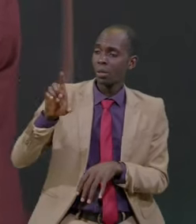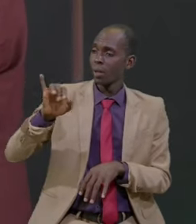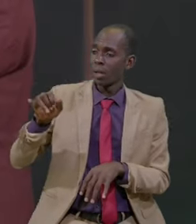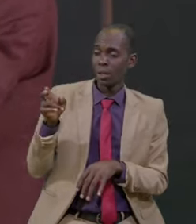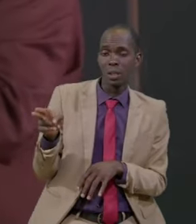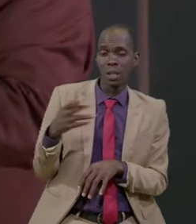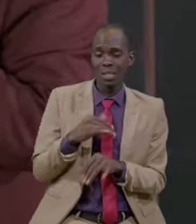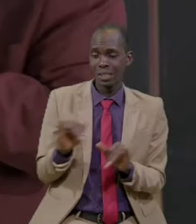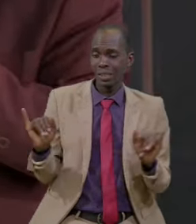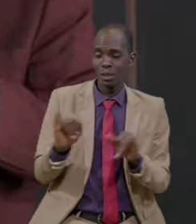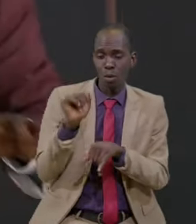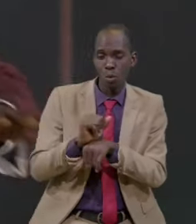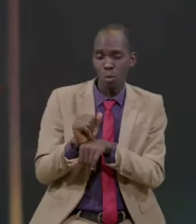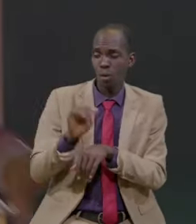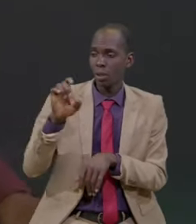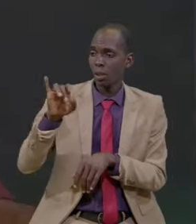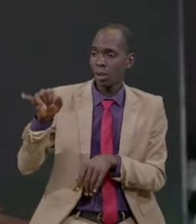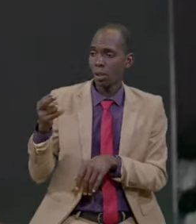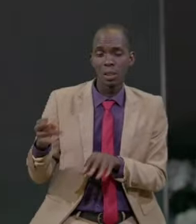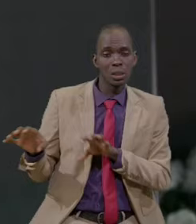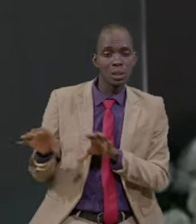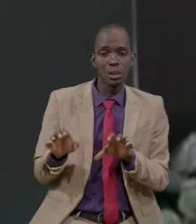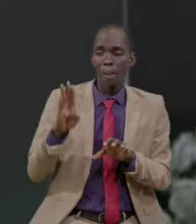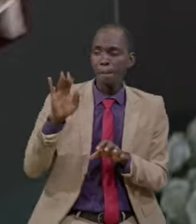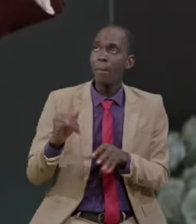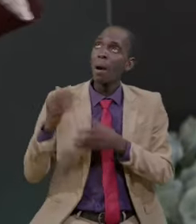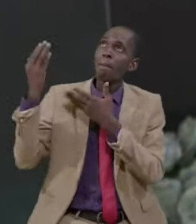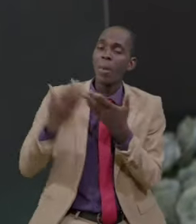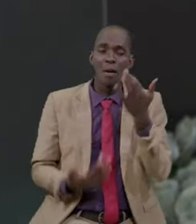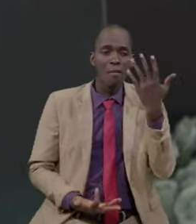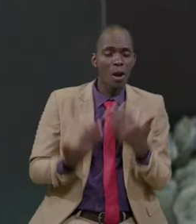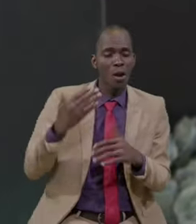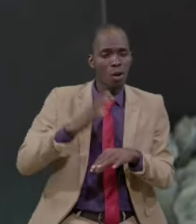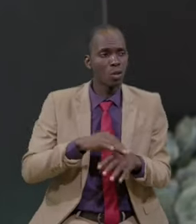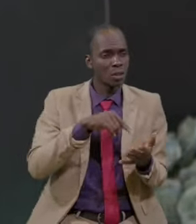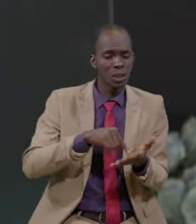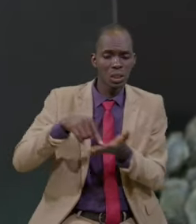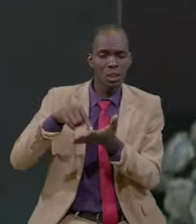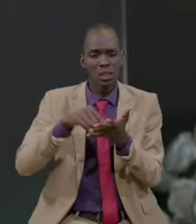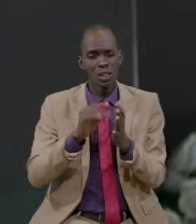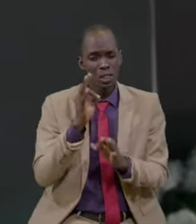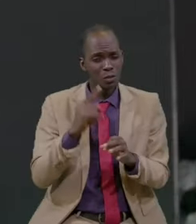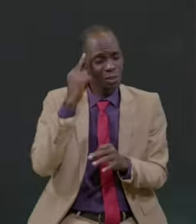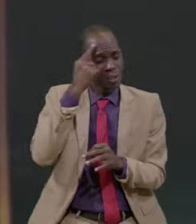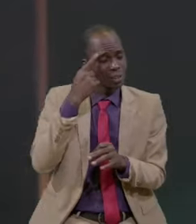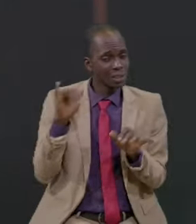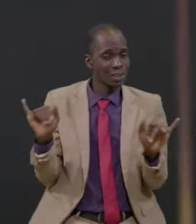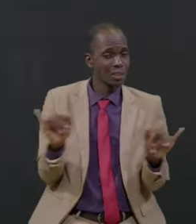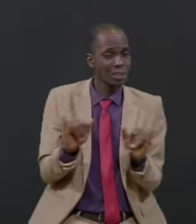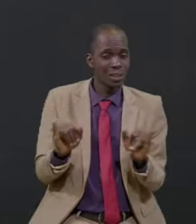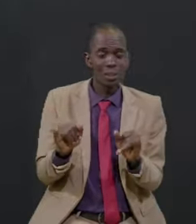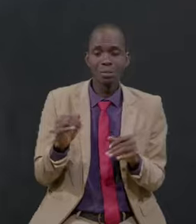fait, et comment il a fait, il a envoyé le feu sur telle ou telle personne. Si tu penses à cela, c'est